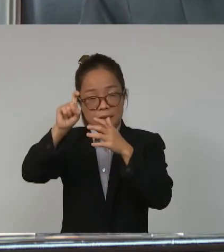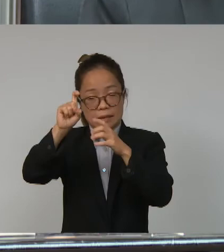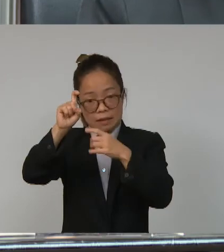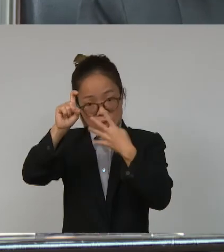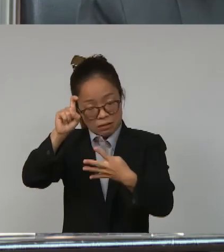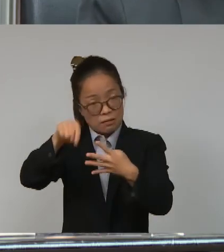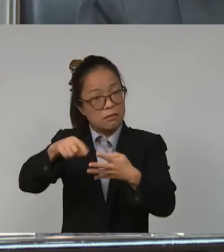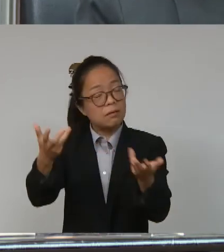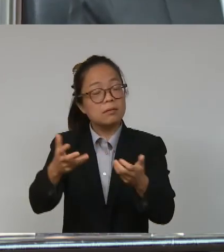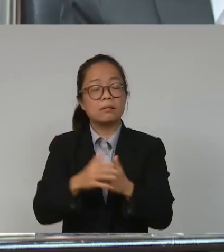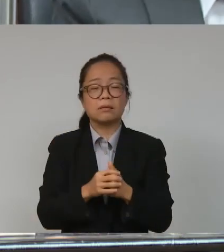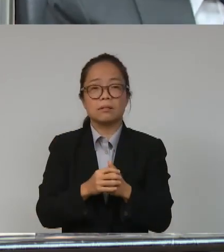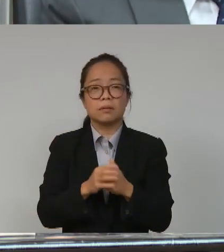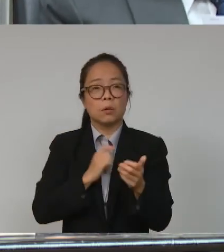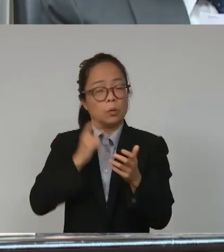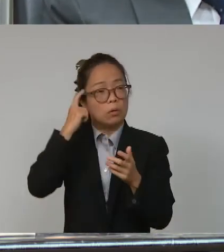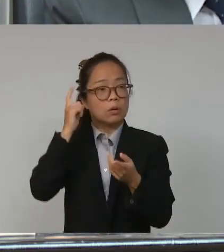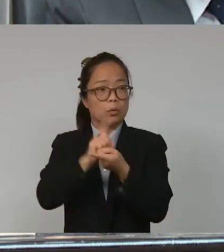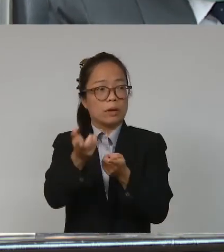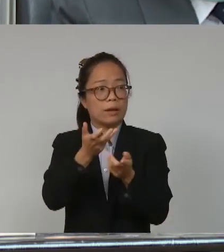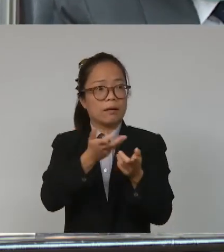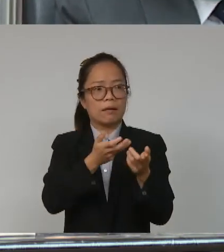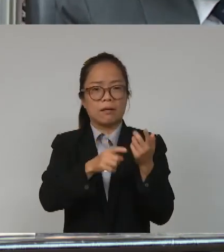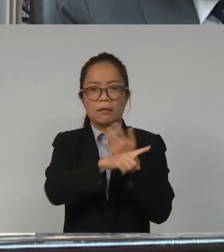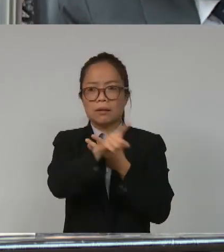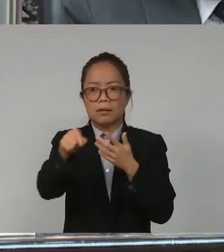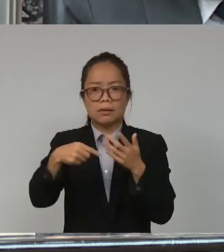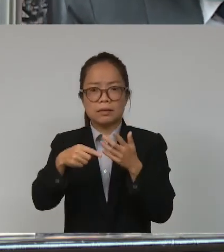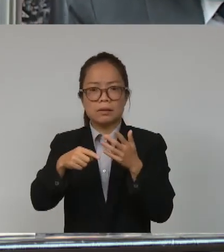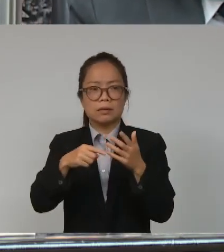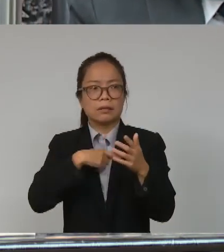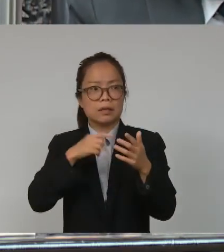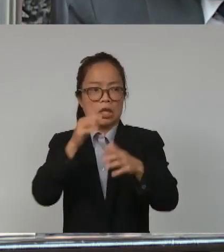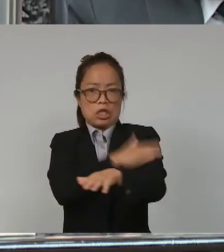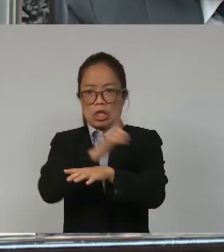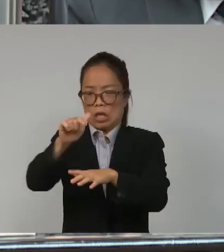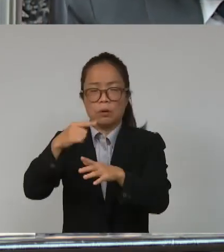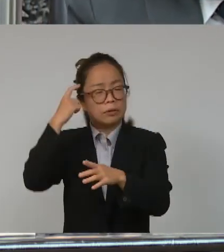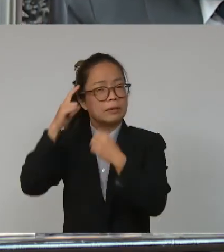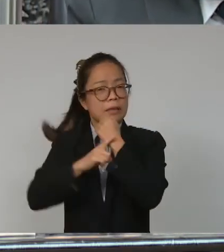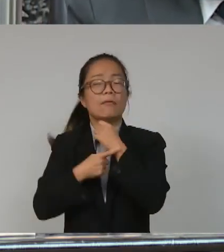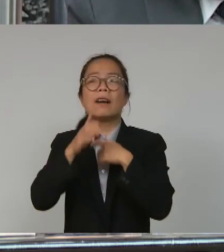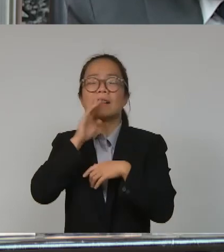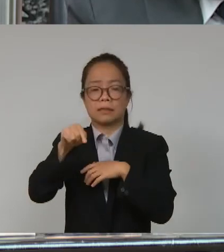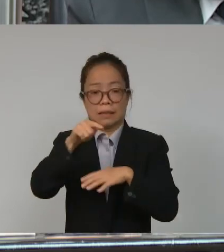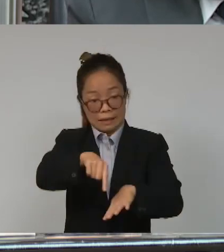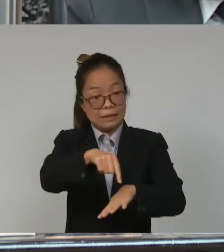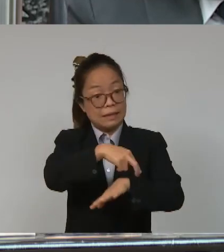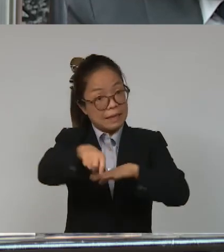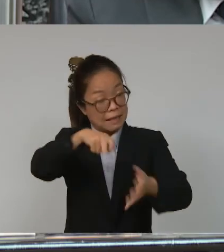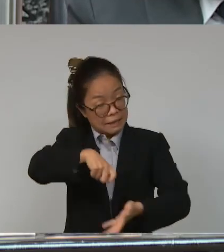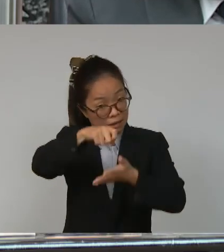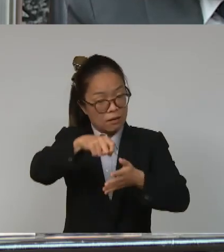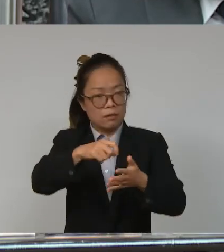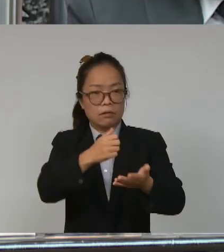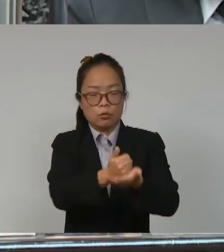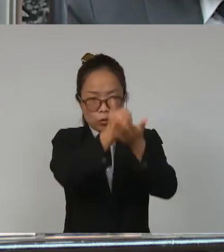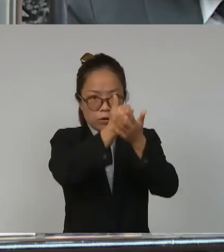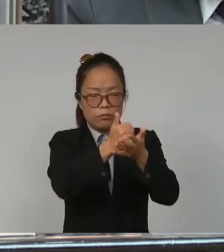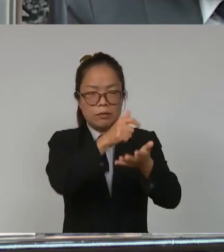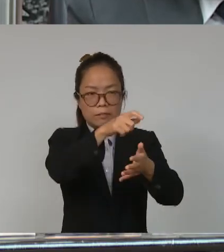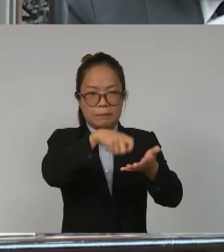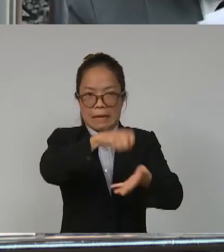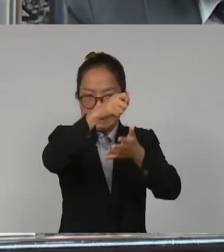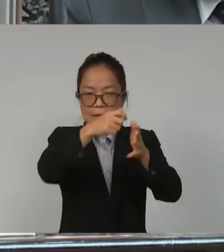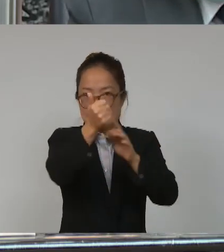啊。我认同刚才其实那个陈教授的看法，在本案里面我们尊重提案人领衔人他